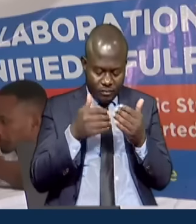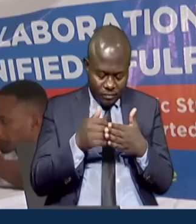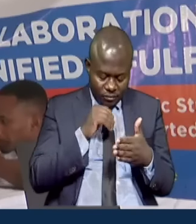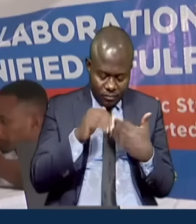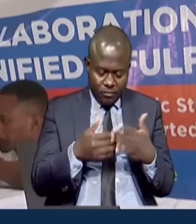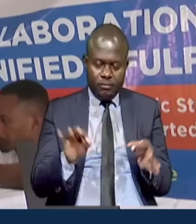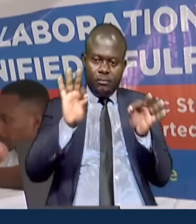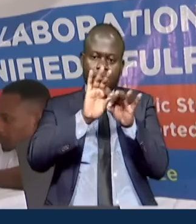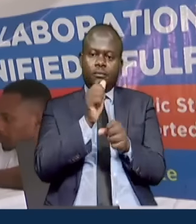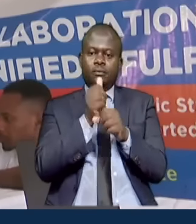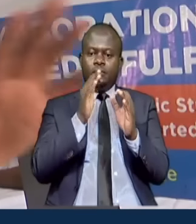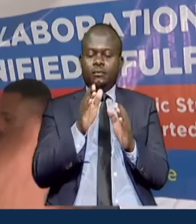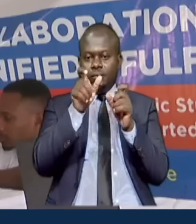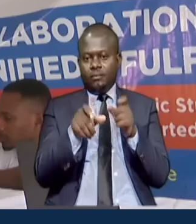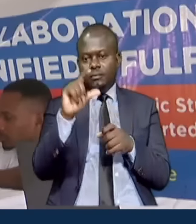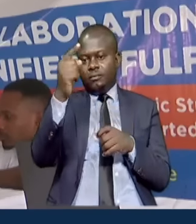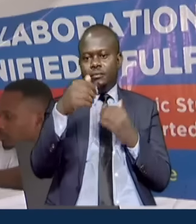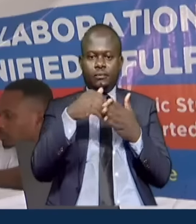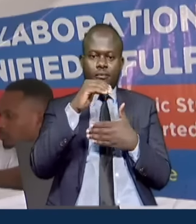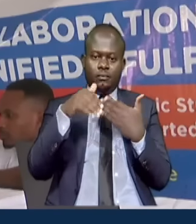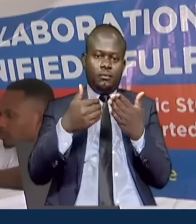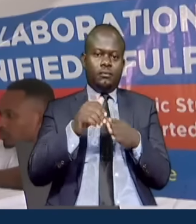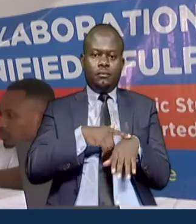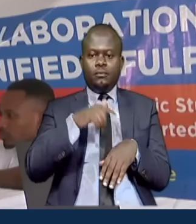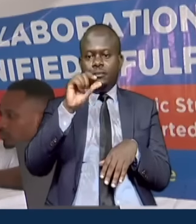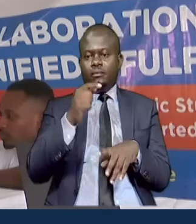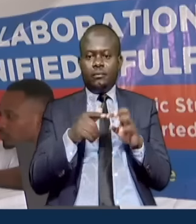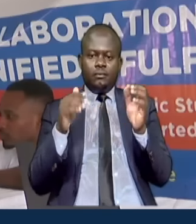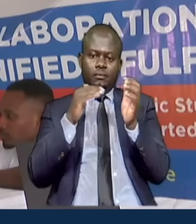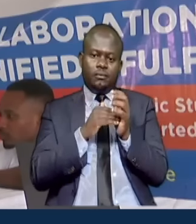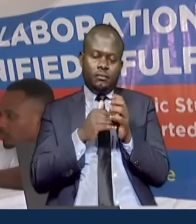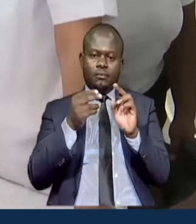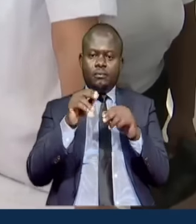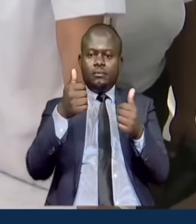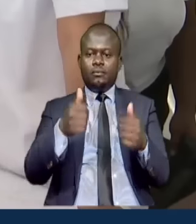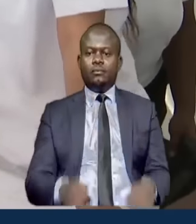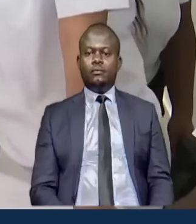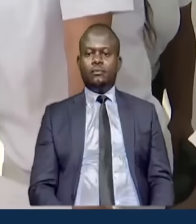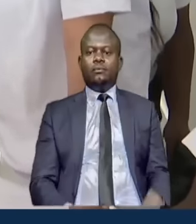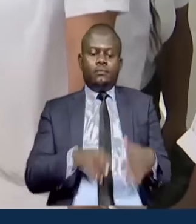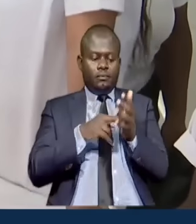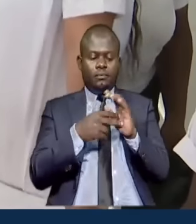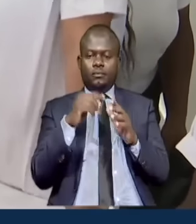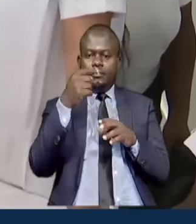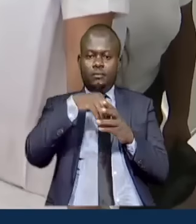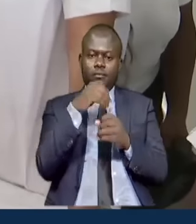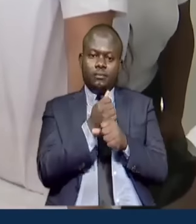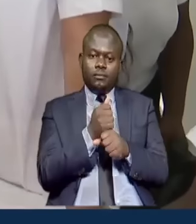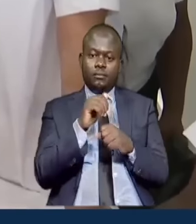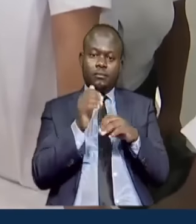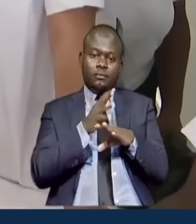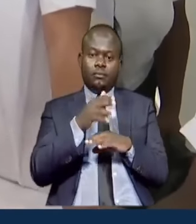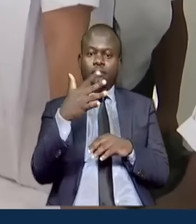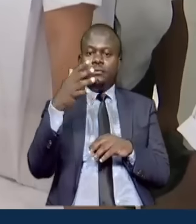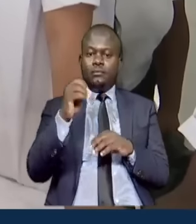ngombwa abakozi benshi, umuntu umwe izo zose yazikama mu gihe gitoya kandi ibintu bikagenda neza. Uyu mushinga ni umwe mu yakozwe n'abagera kuri 50